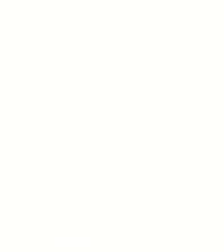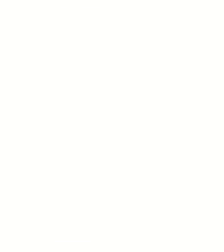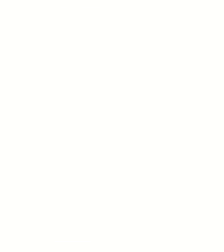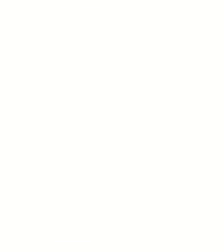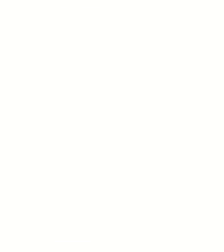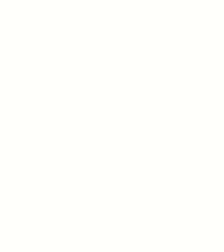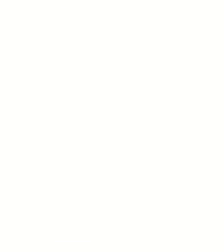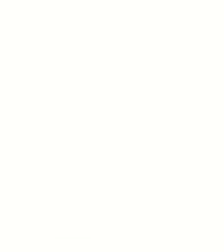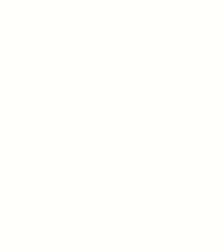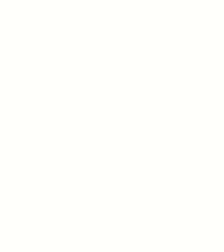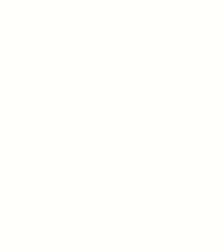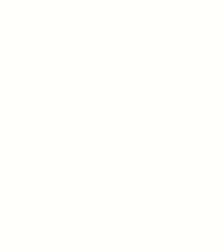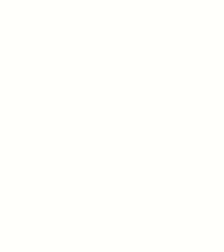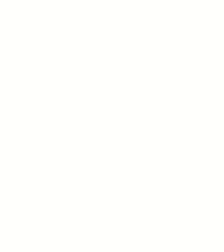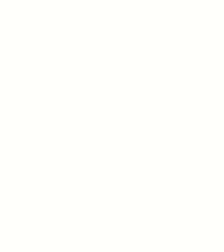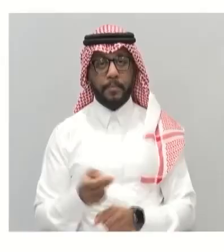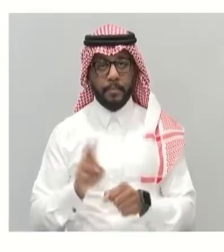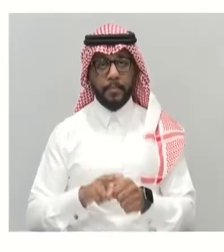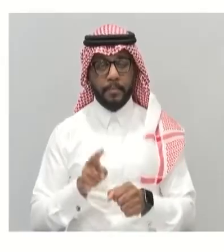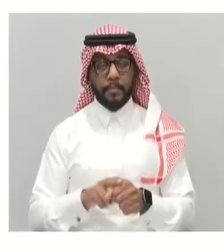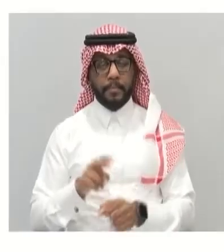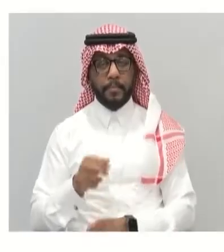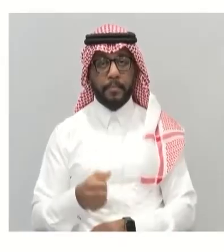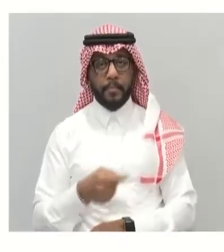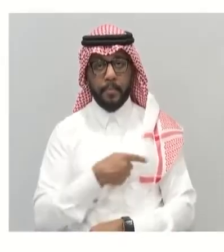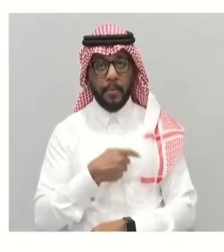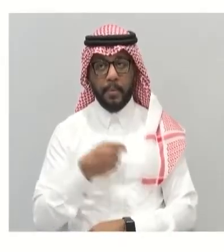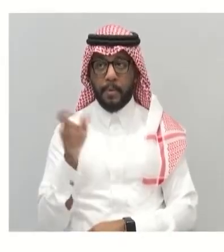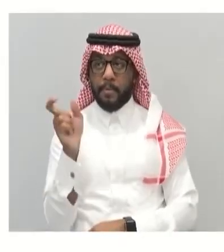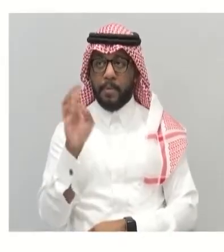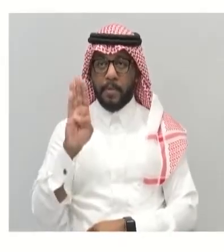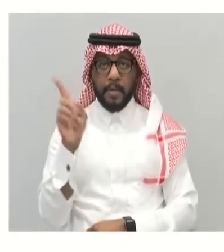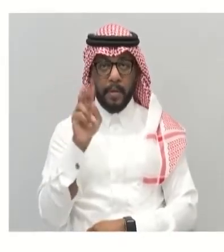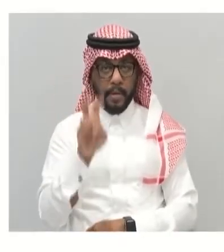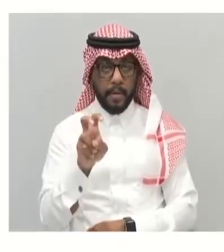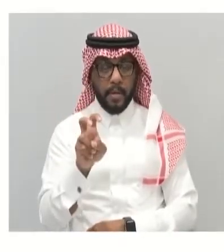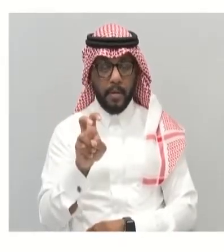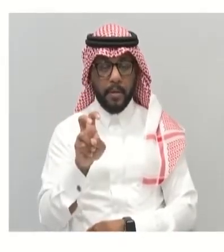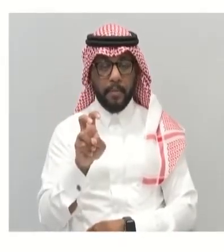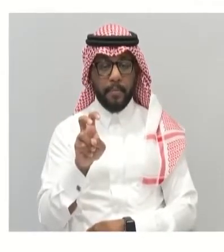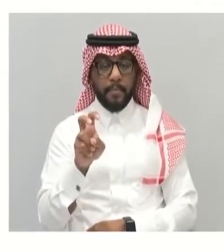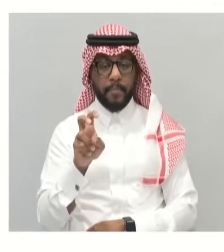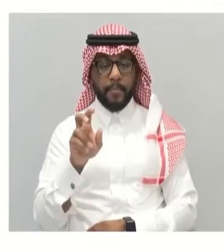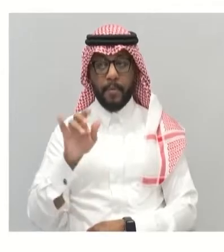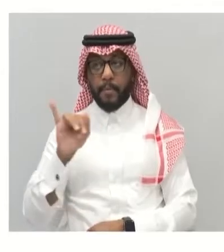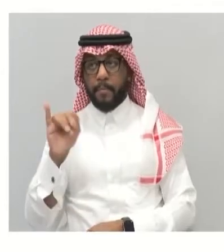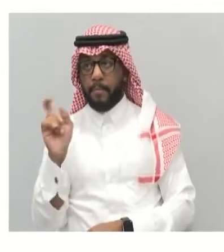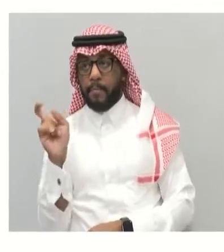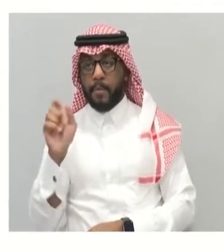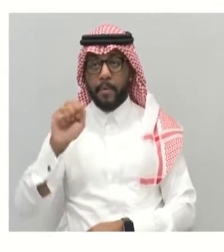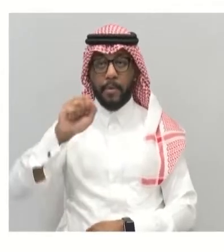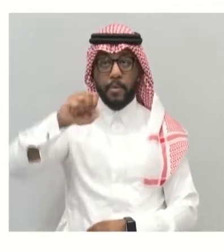نكره كما ذكر في الاستنتاج منصوب فهي منصوبه مشجعين